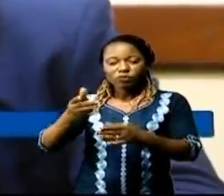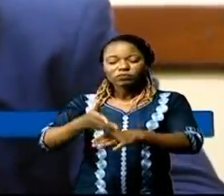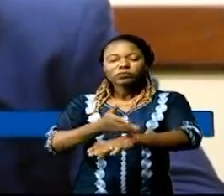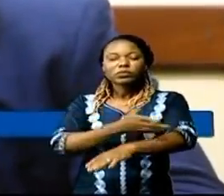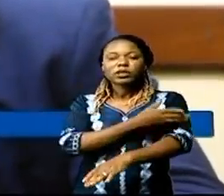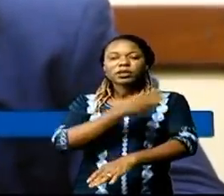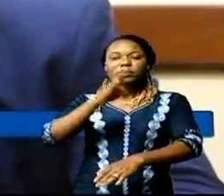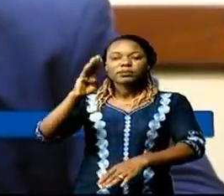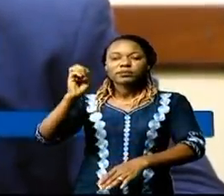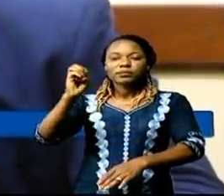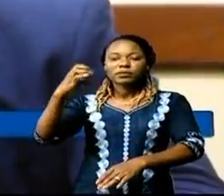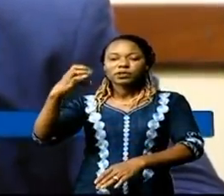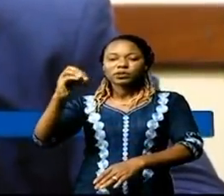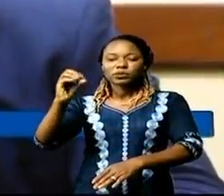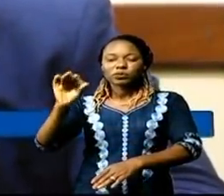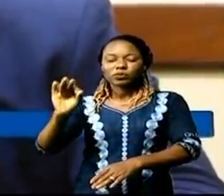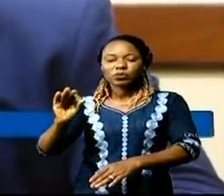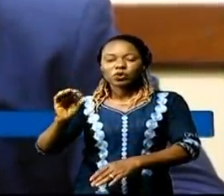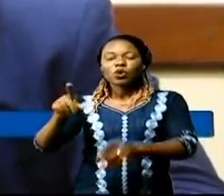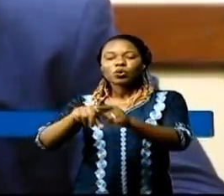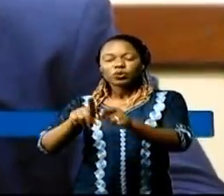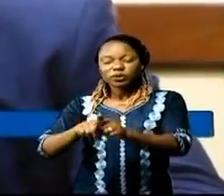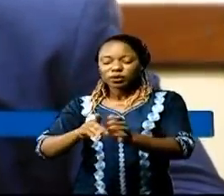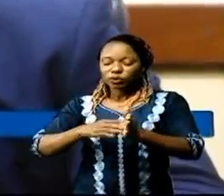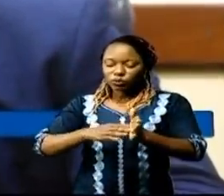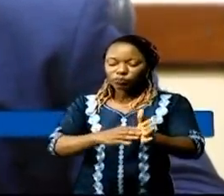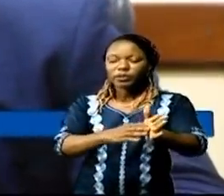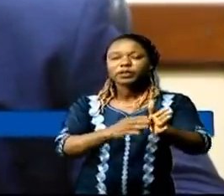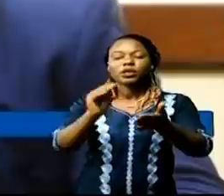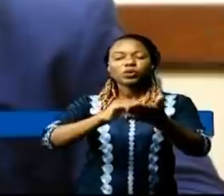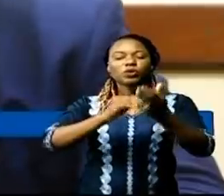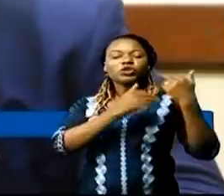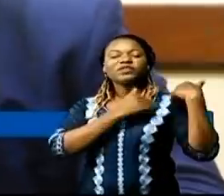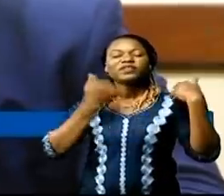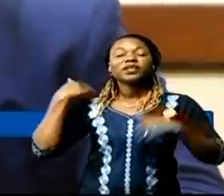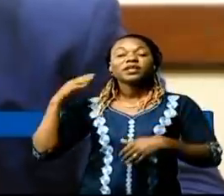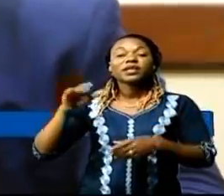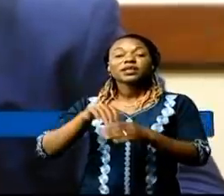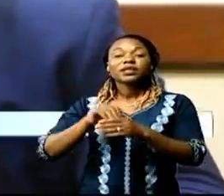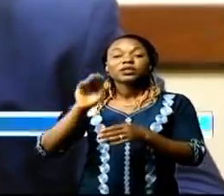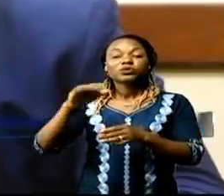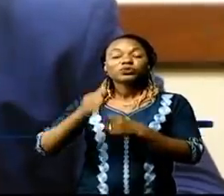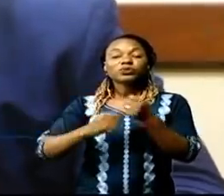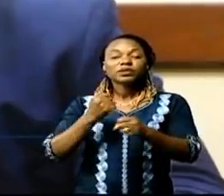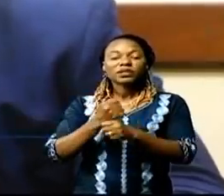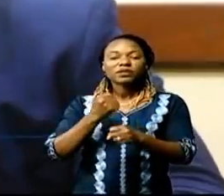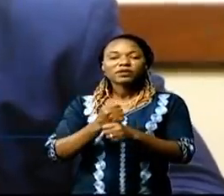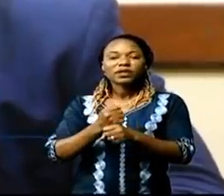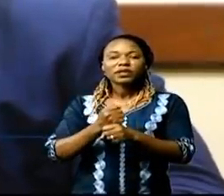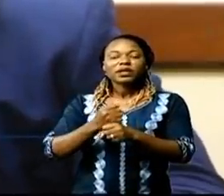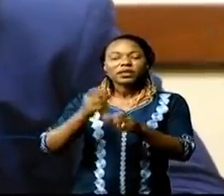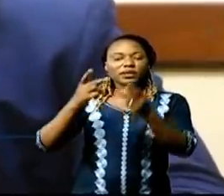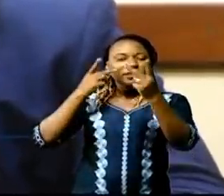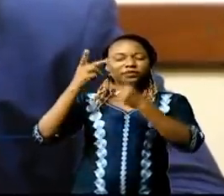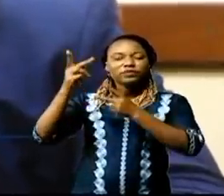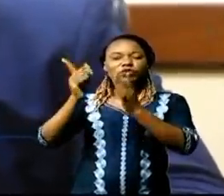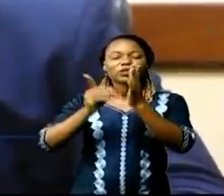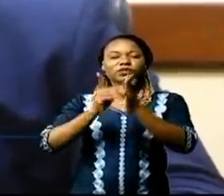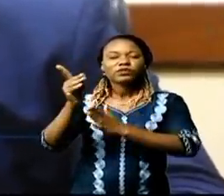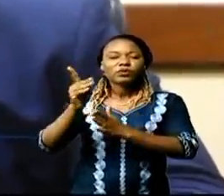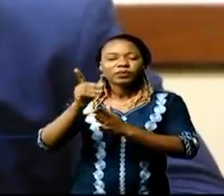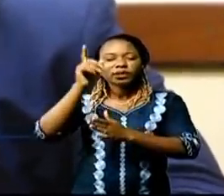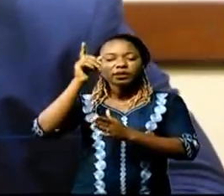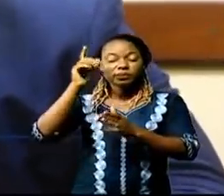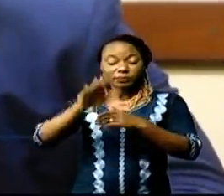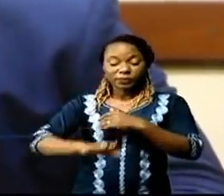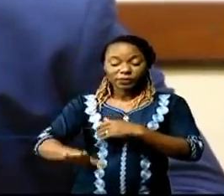véritable agence de développement, capable d'accompagner justement le chef de l'État dans la mise en œuvre de sa vision de développement du